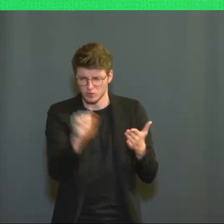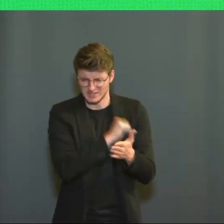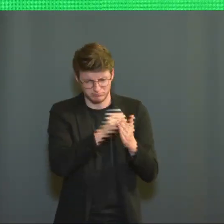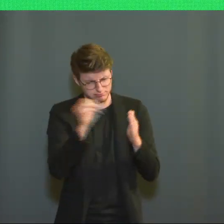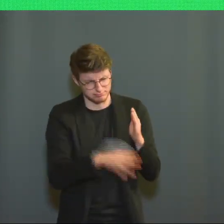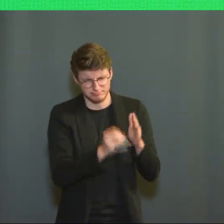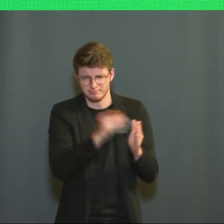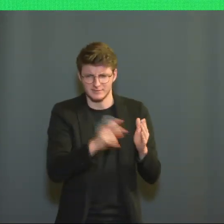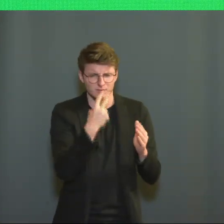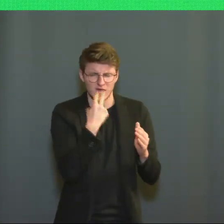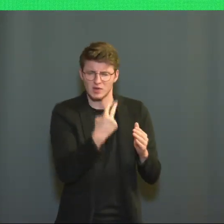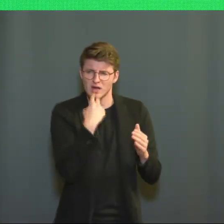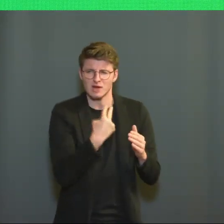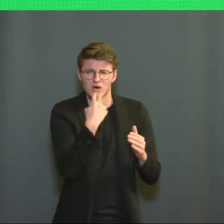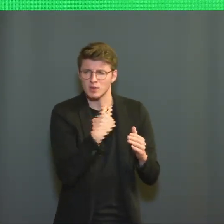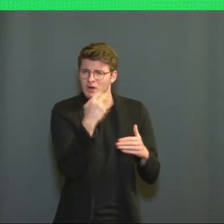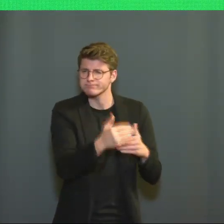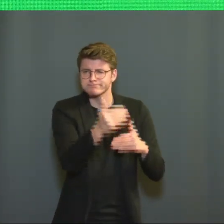dan medische doeleinden.